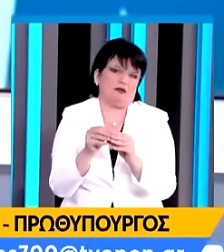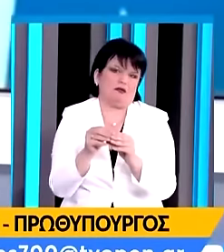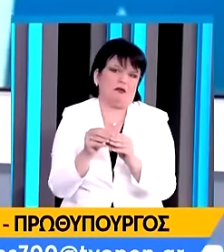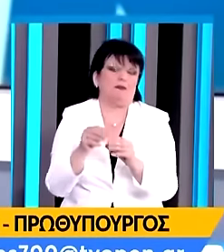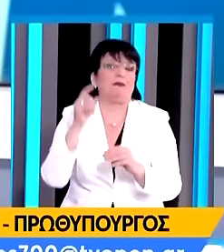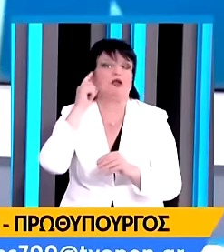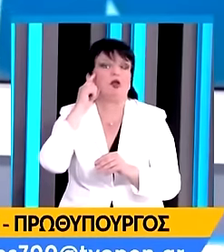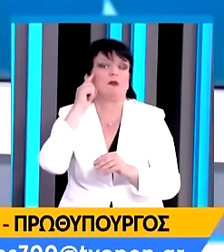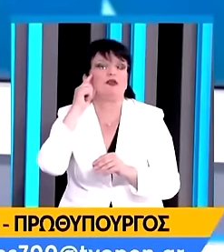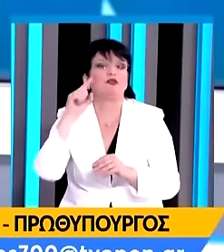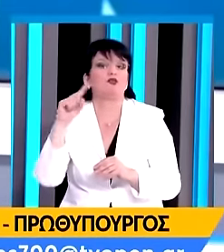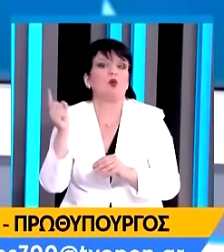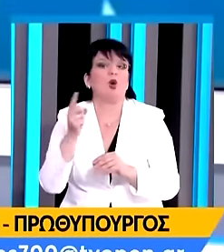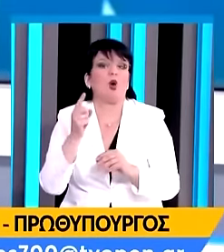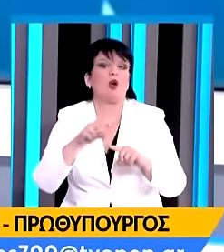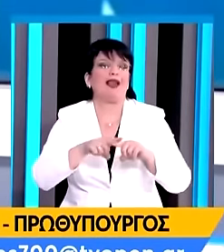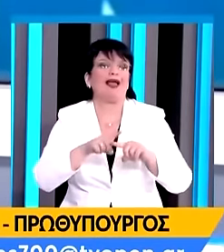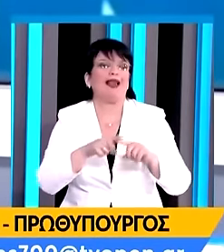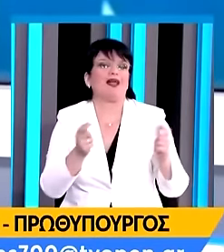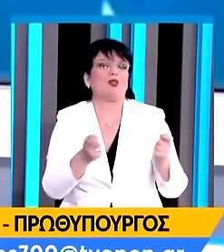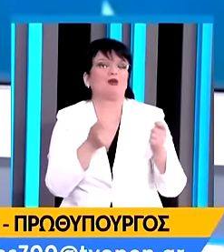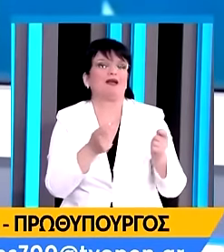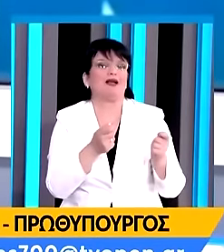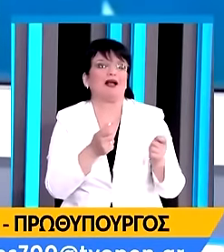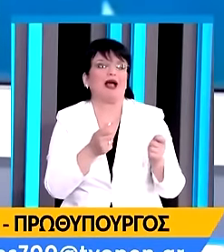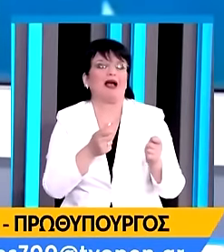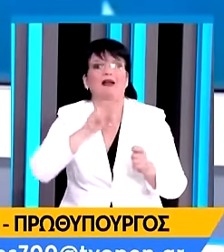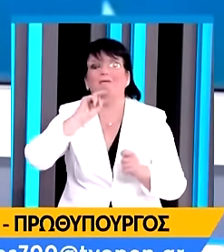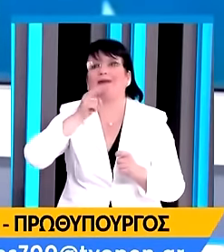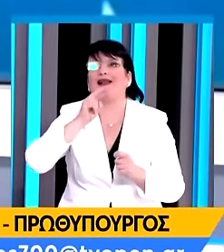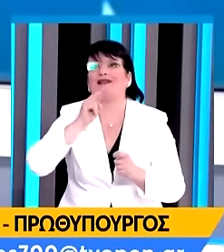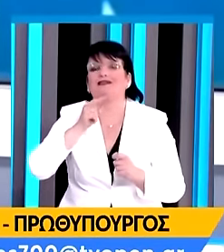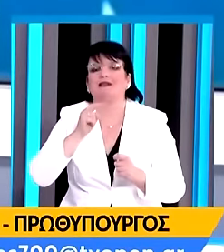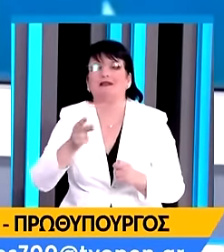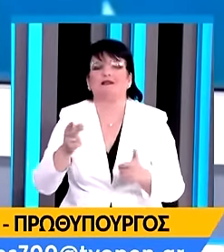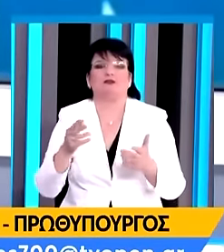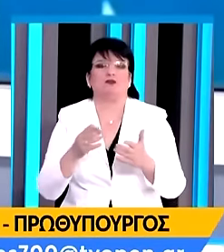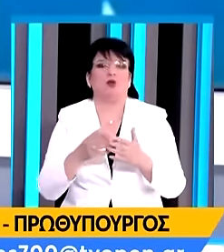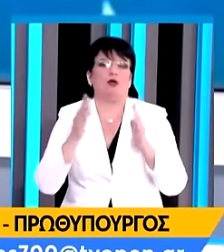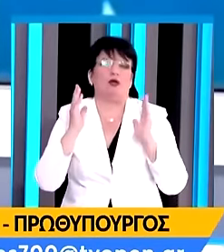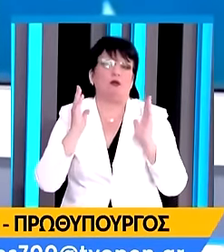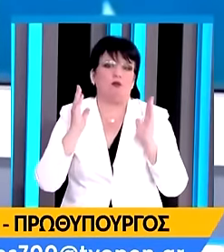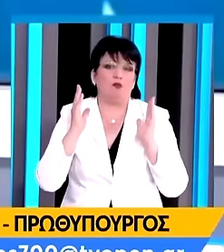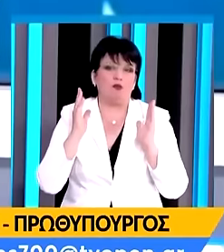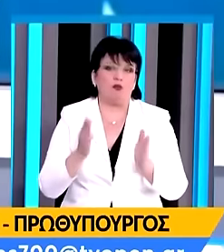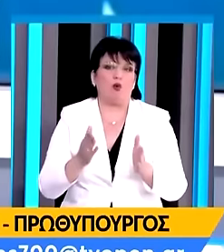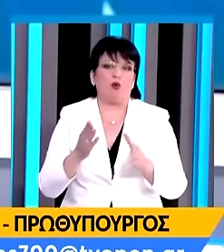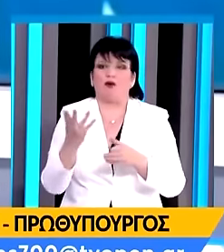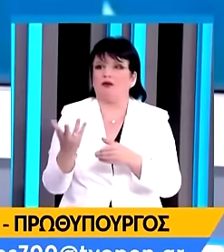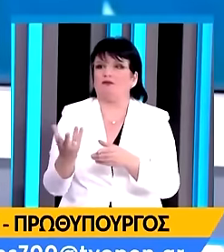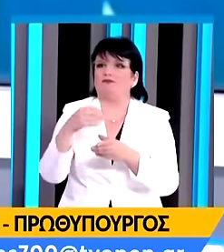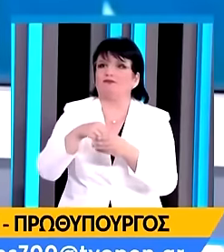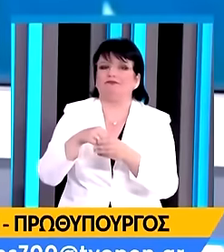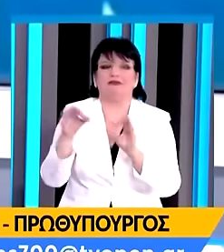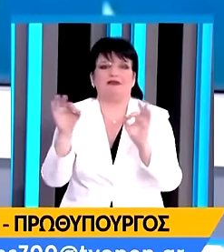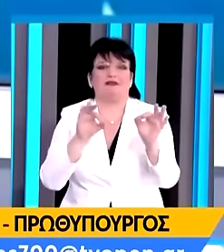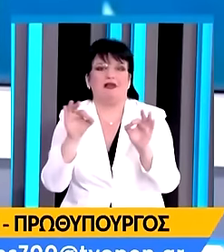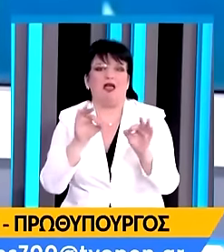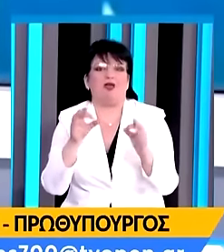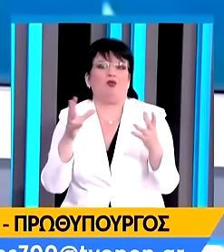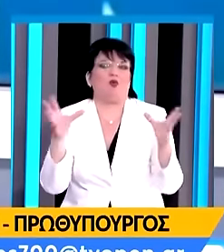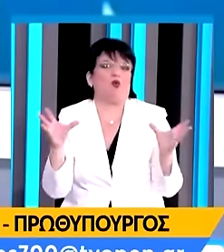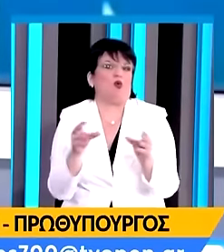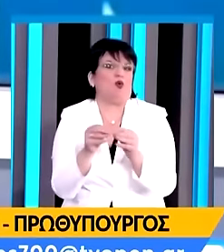μην θεωρούμε ότι όλες οι ενέργειες της Ελλάδος είναι παρεξηγήσιμες ή μπορεί να εντάσσονται σε κάποια σχέδια τα οποία